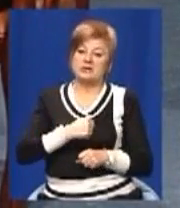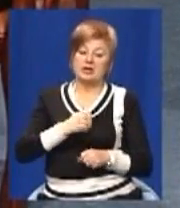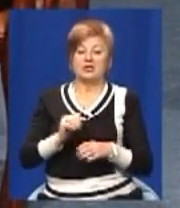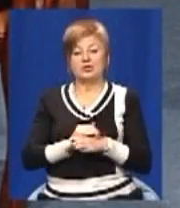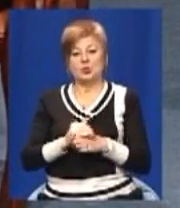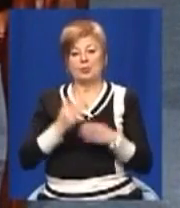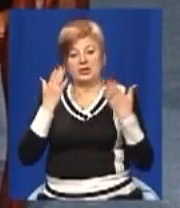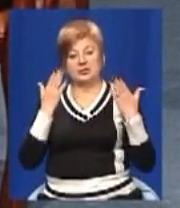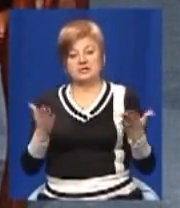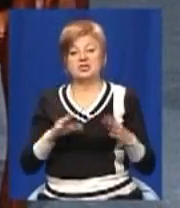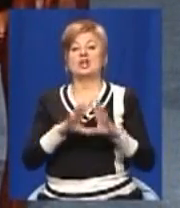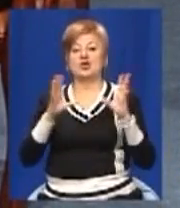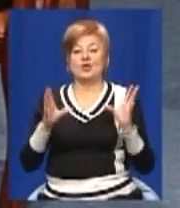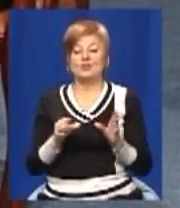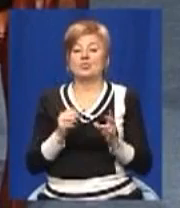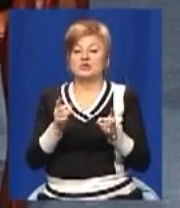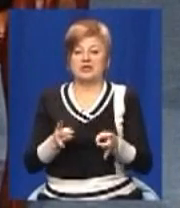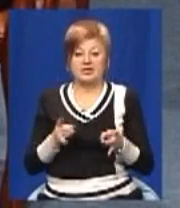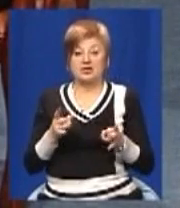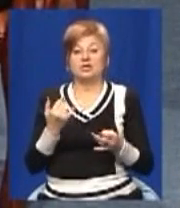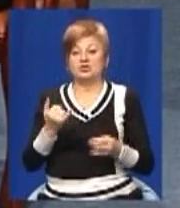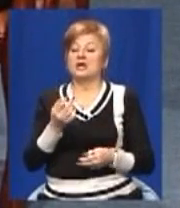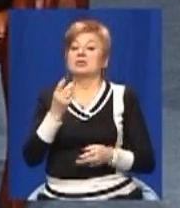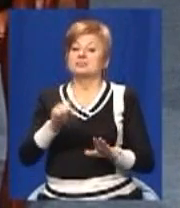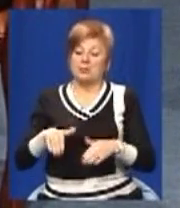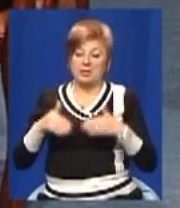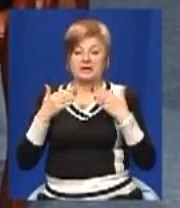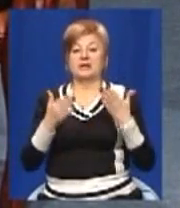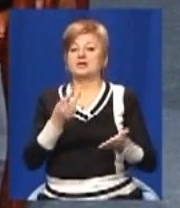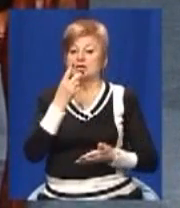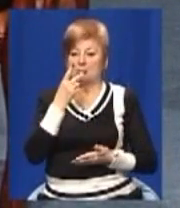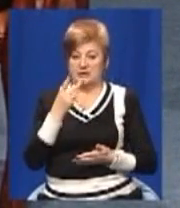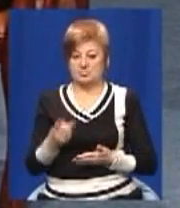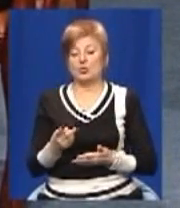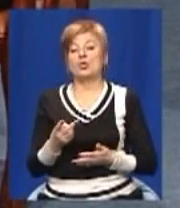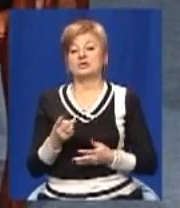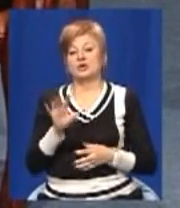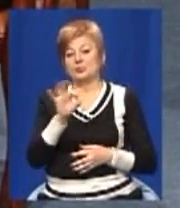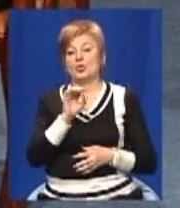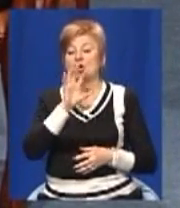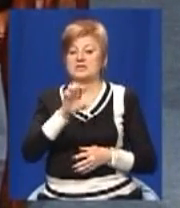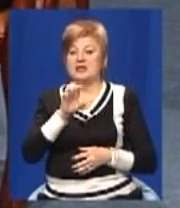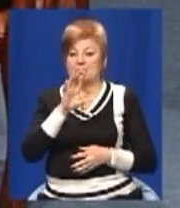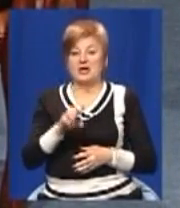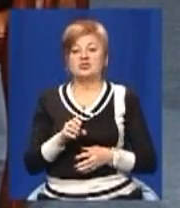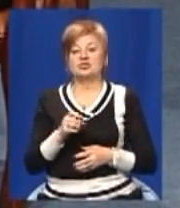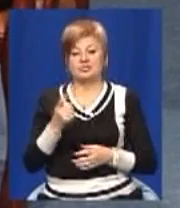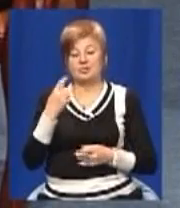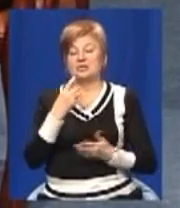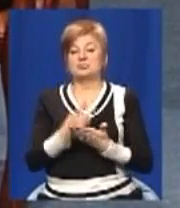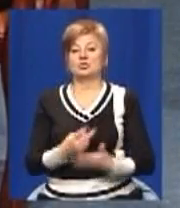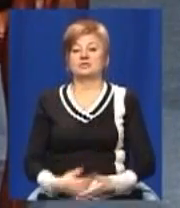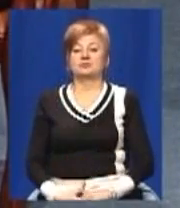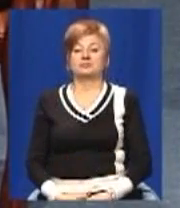чи, можливо, вони взагалі лагідні песики. Тож, пропоную перейти до наступної рубрики про доберманчиків і подивитися, що це за